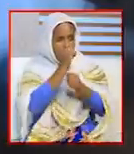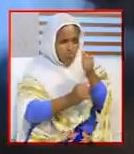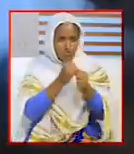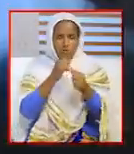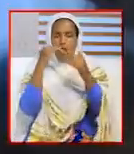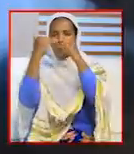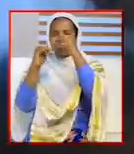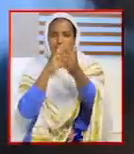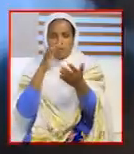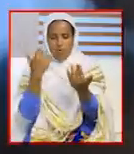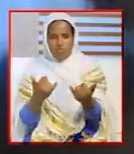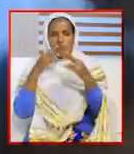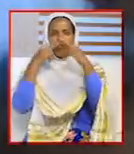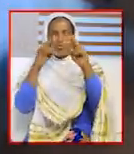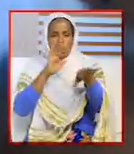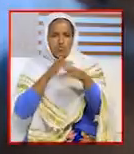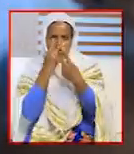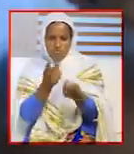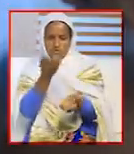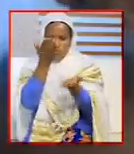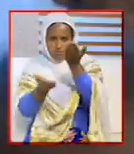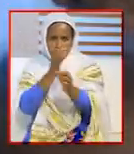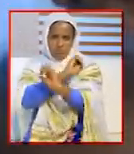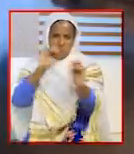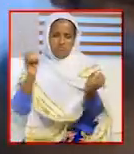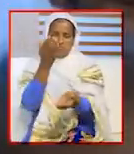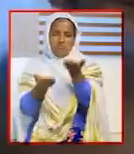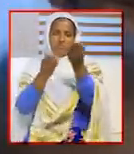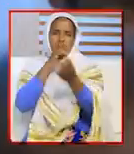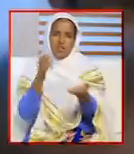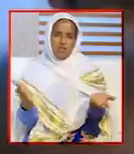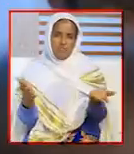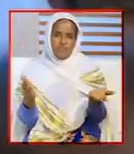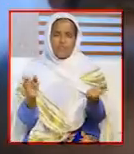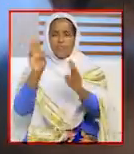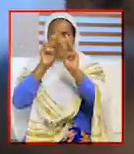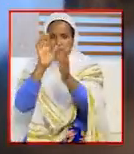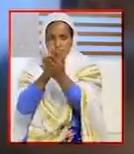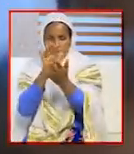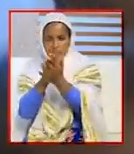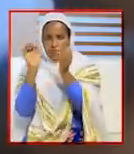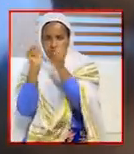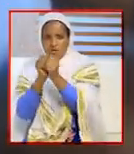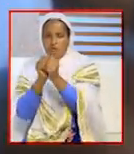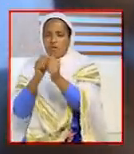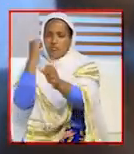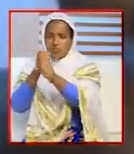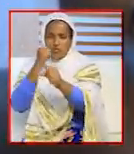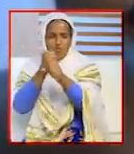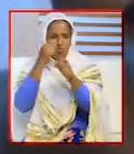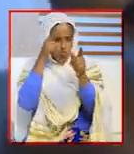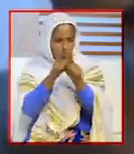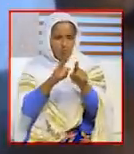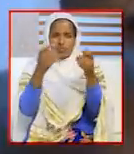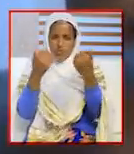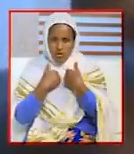ሩጫ አልተመጣጠንም። አሁን በሪፖርቱ መሰረት ተመጣጥኗል? አልተመጣጠንም። ሰንበት ትምህርት ቤት ጋር የምትሰሩ